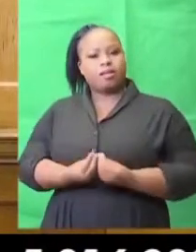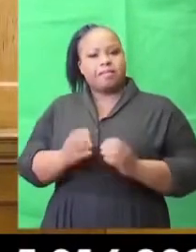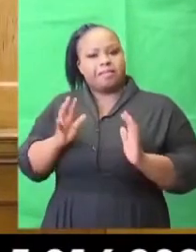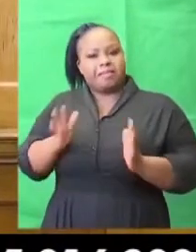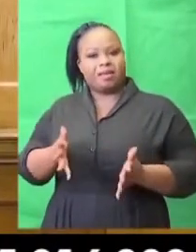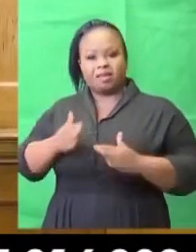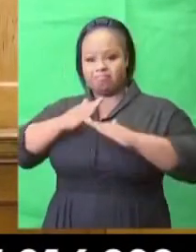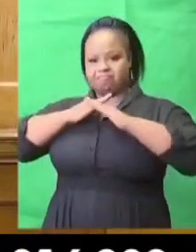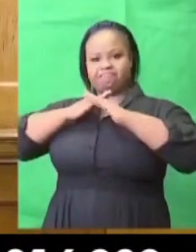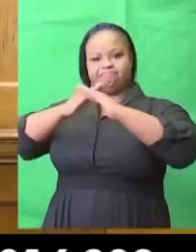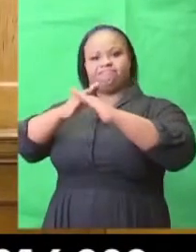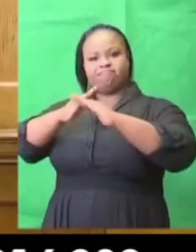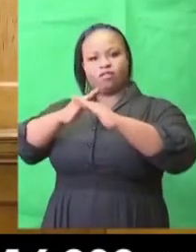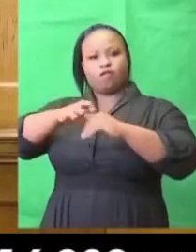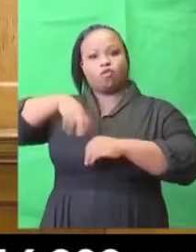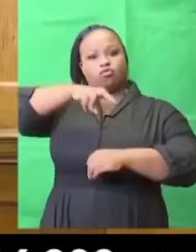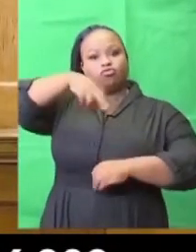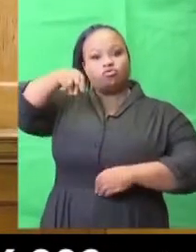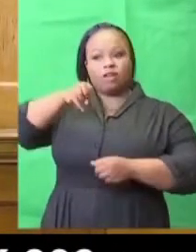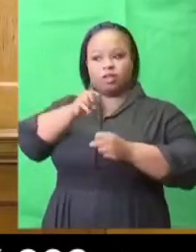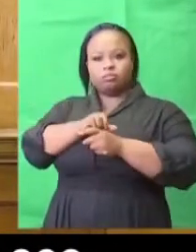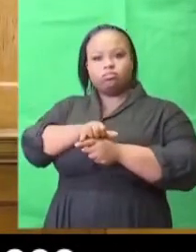Forestส